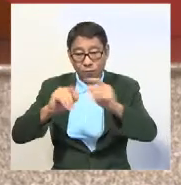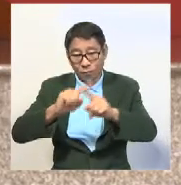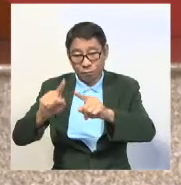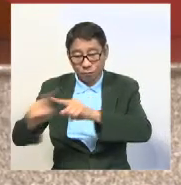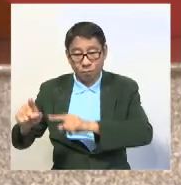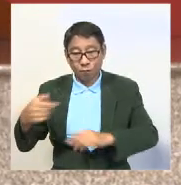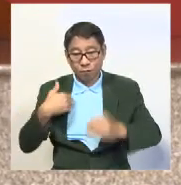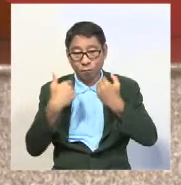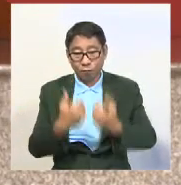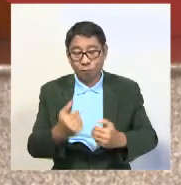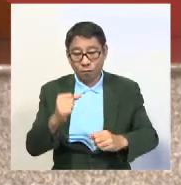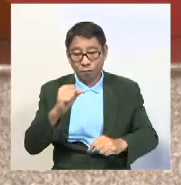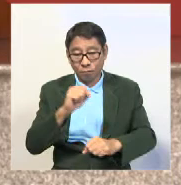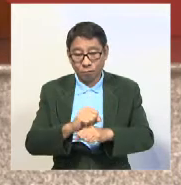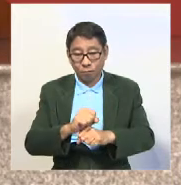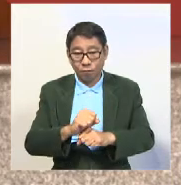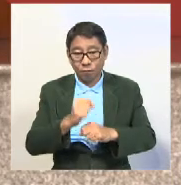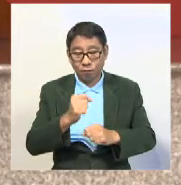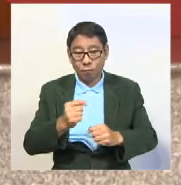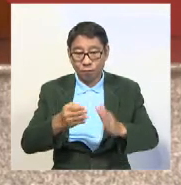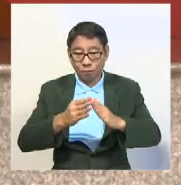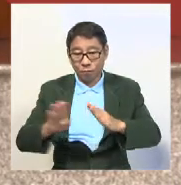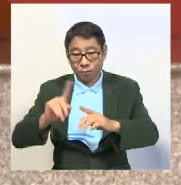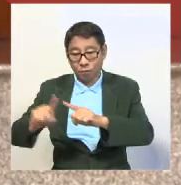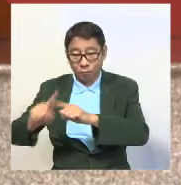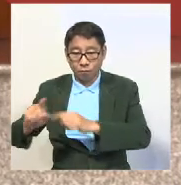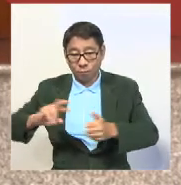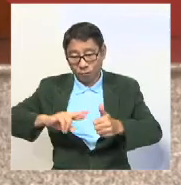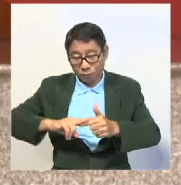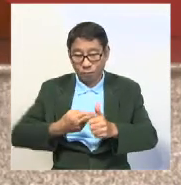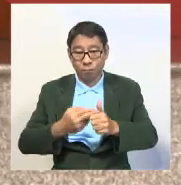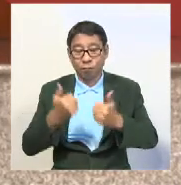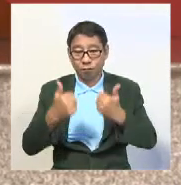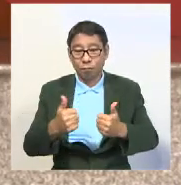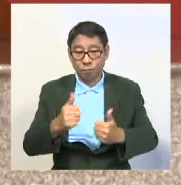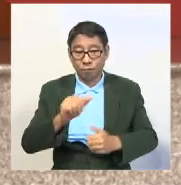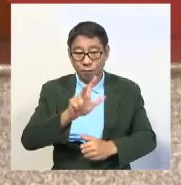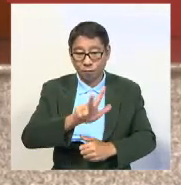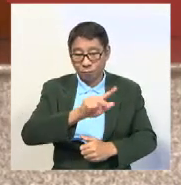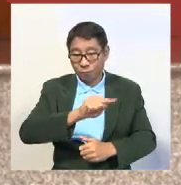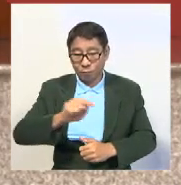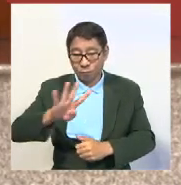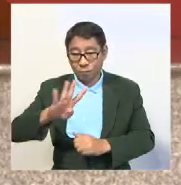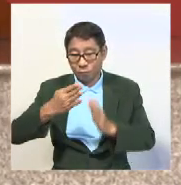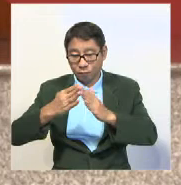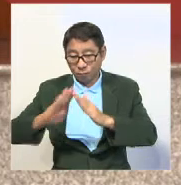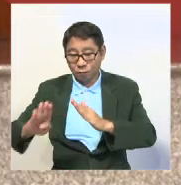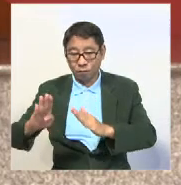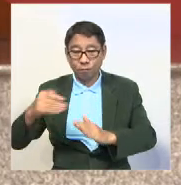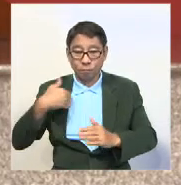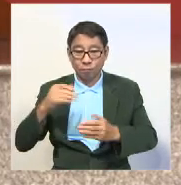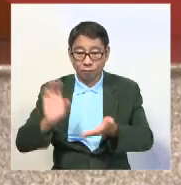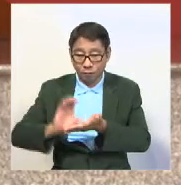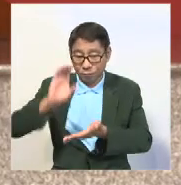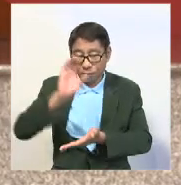ไปการสร้างสถานประกอบการใหม่ๆก็เริ่มมีขึ้นมาตามลำดับนะครับ 3-4 บริษัทแล้วมาลงทุนในอนาค